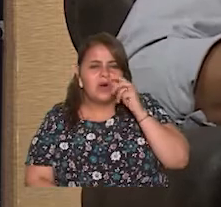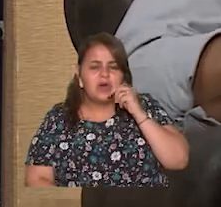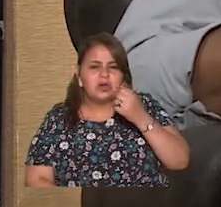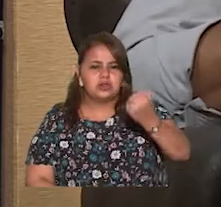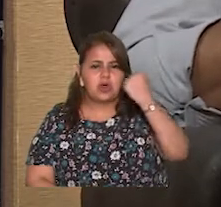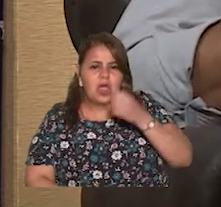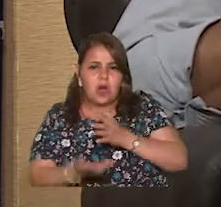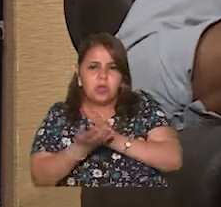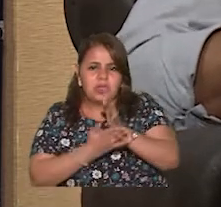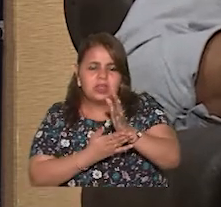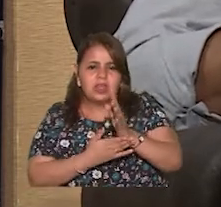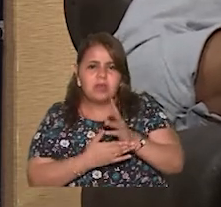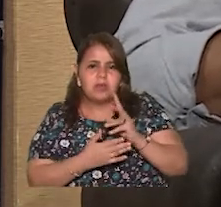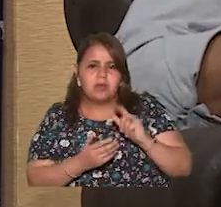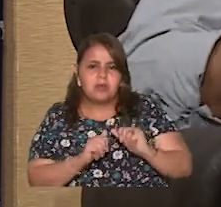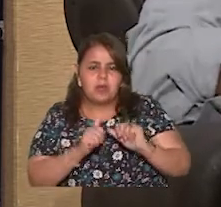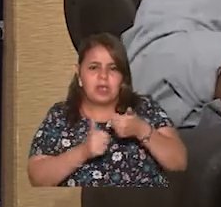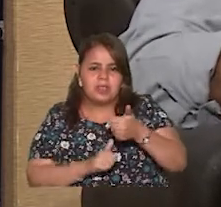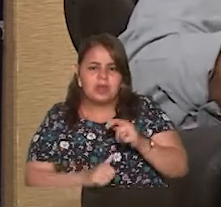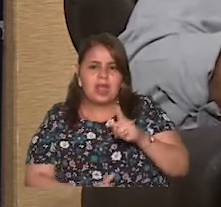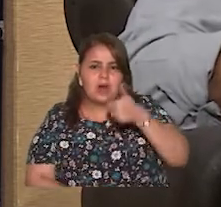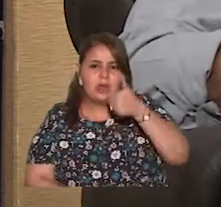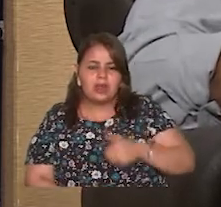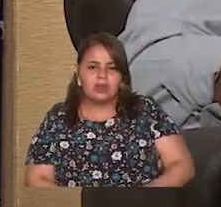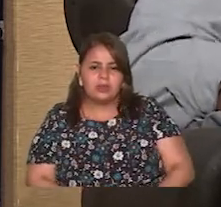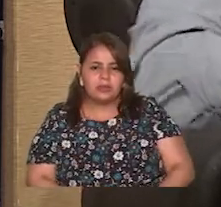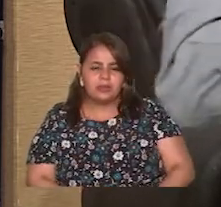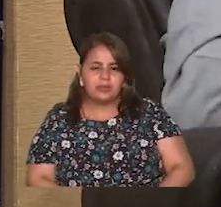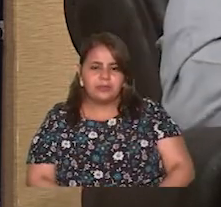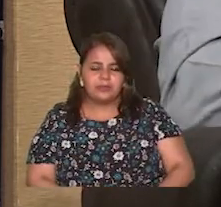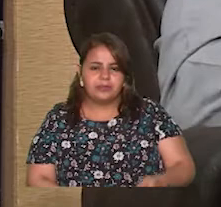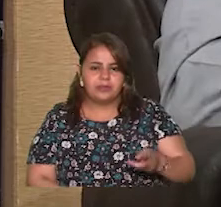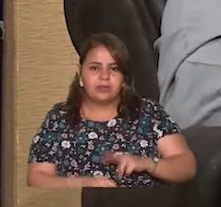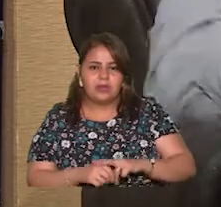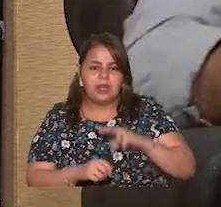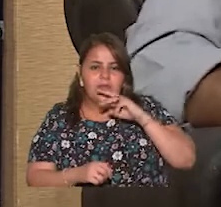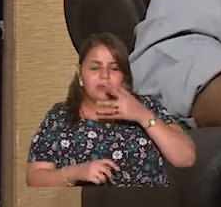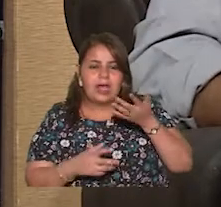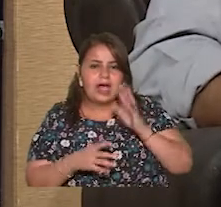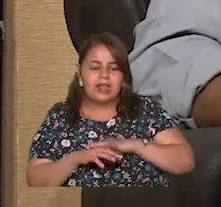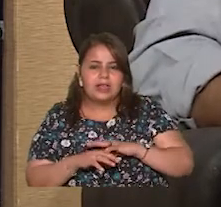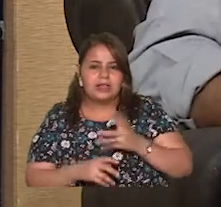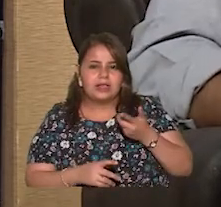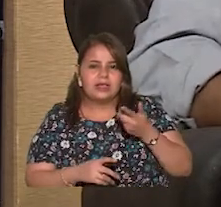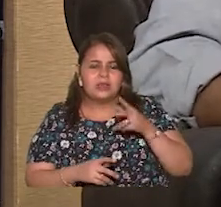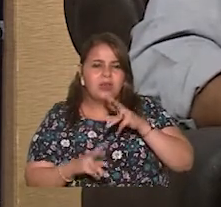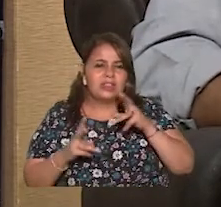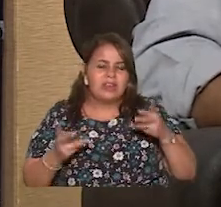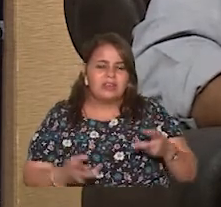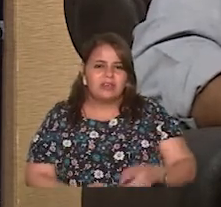مقدام، مبادر، تمشي كده وكده. لو كلمنا عن الأدوار في اختلاف طبعا، يعني